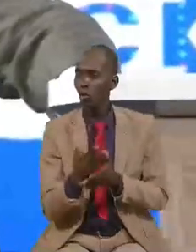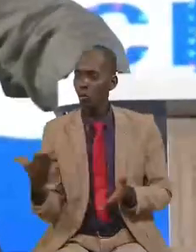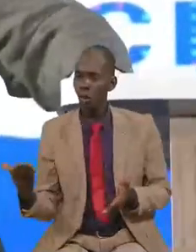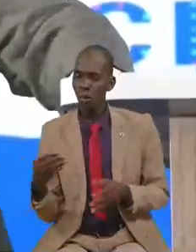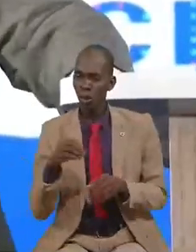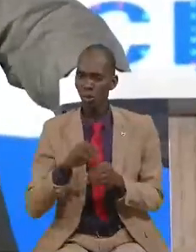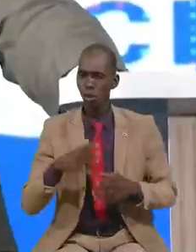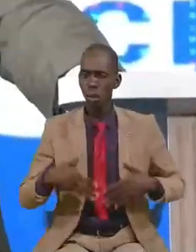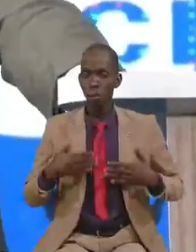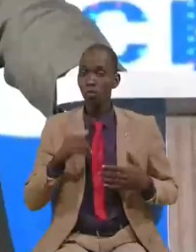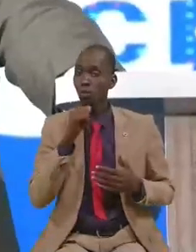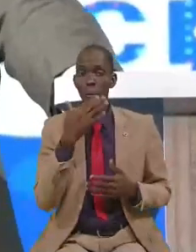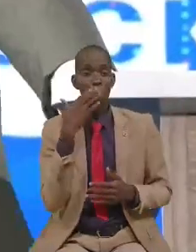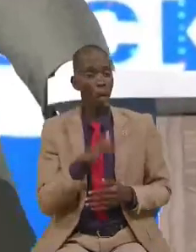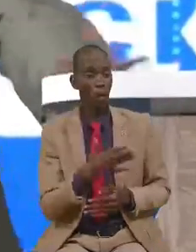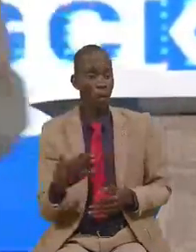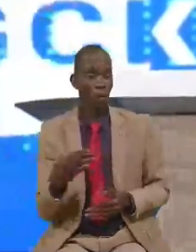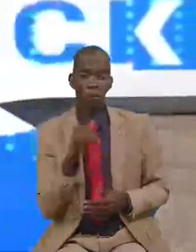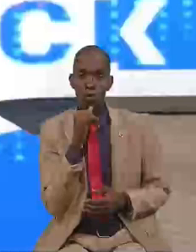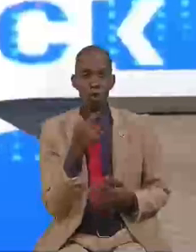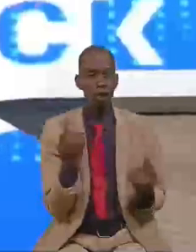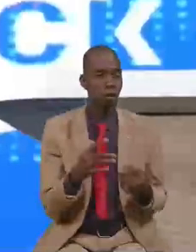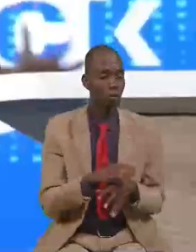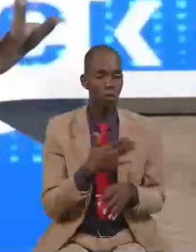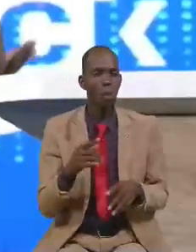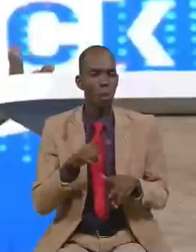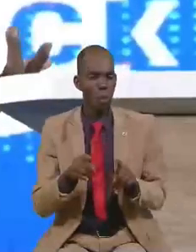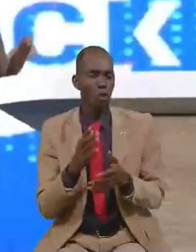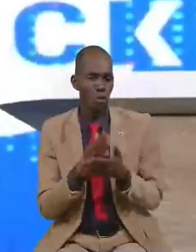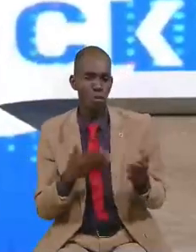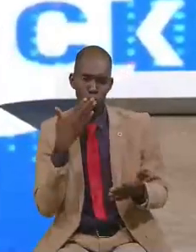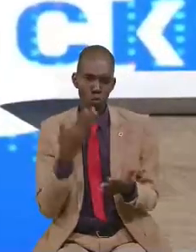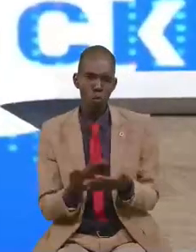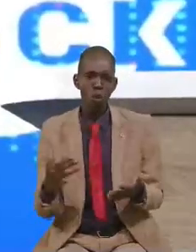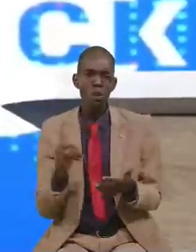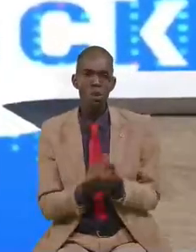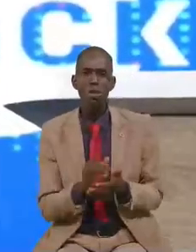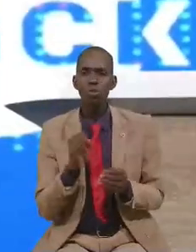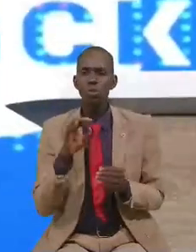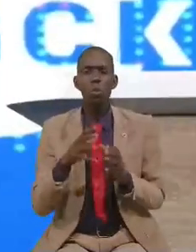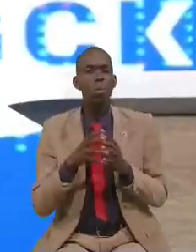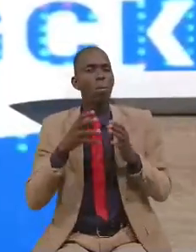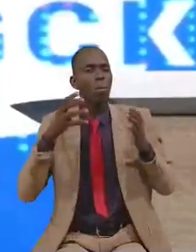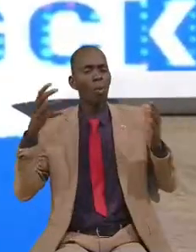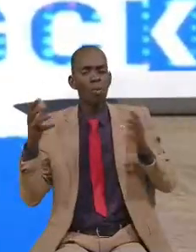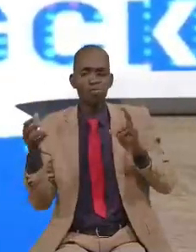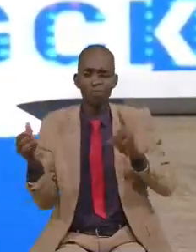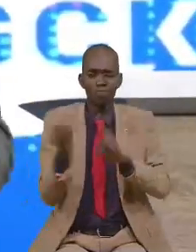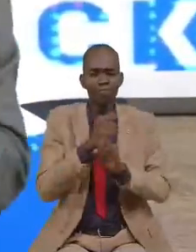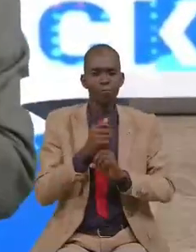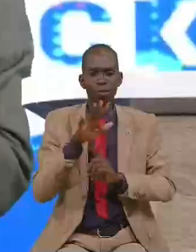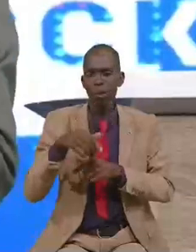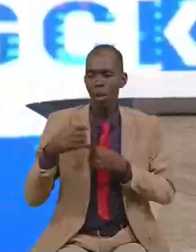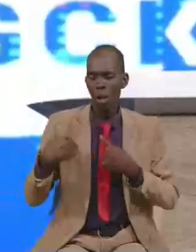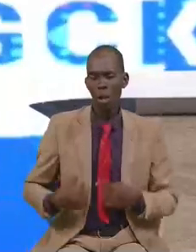des choses pécheresses, hein? Et même mauvaises choses. Qu'est-ce qui vraiment emballe ta vie? Et tu te concentres sur ces choses, hein?